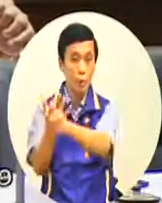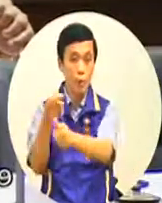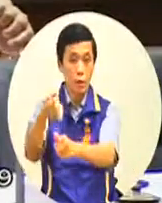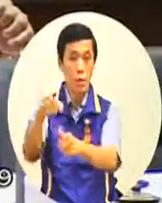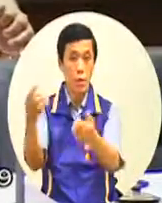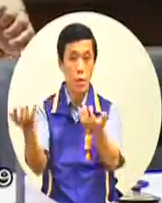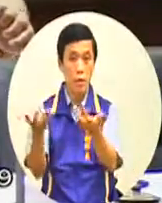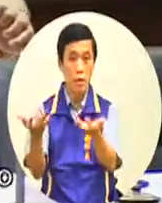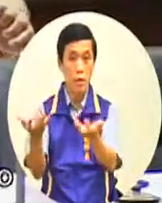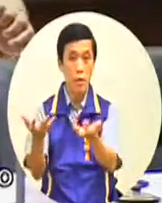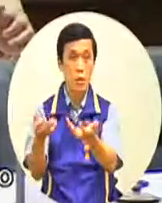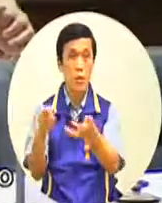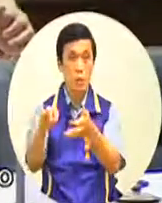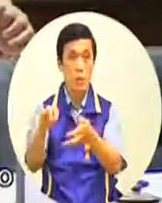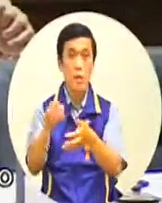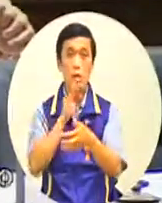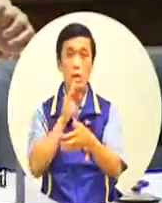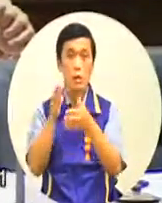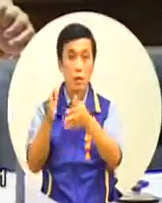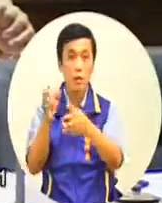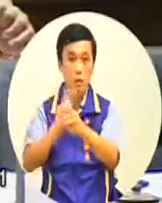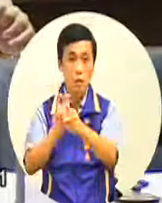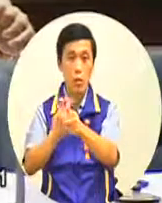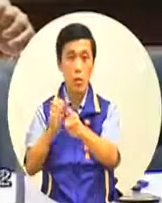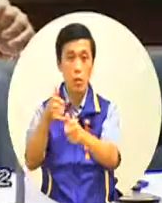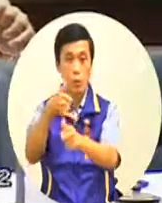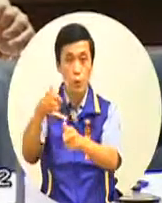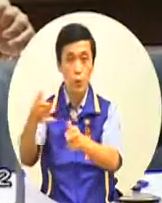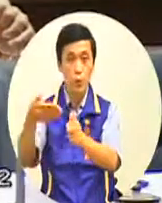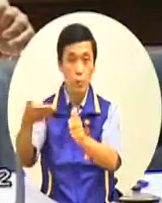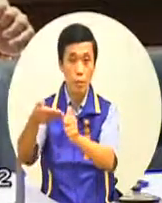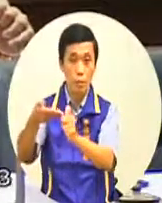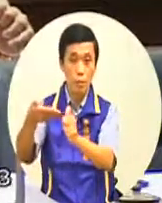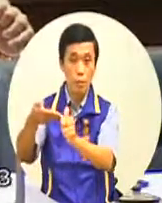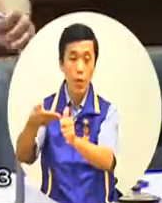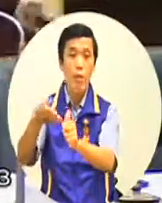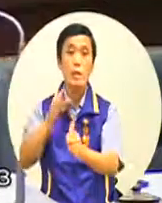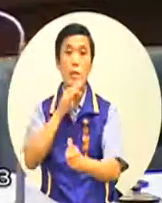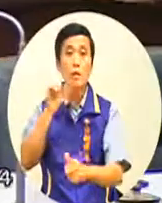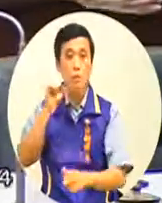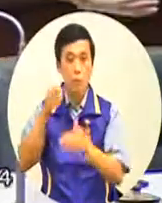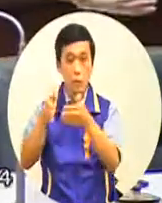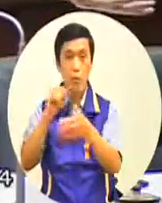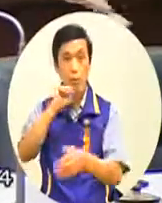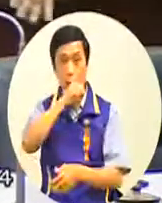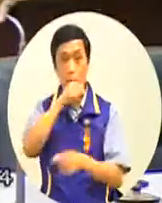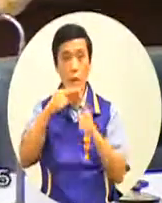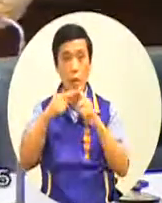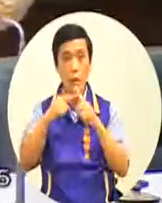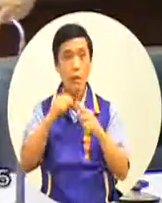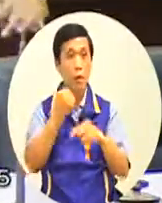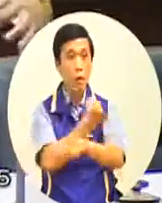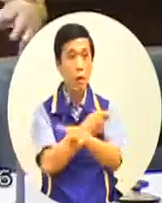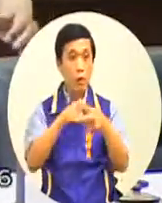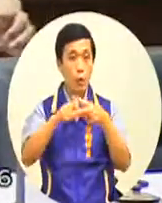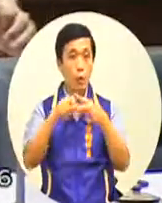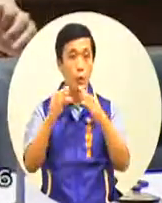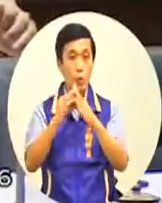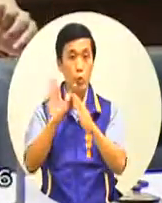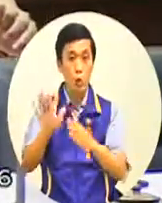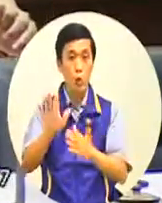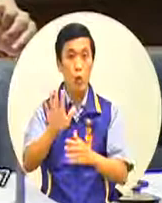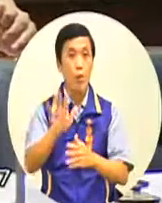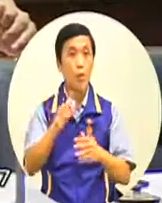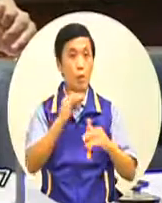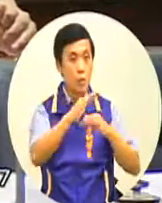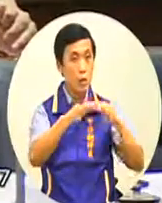子就是对照护人力的培训， 都是本级的。 对，那劳工局有这个案子，社会局应该有这个案子。 社